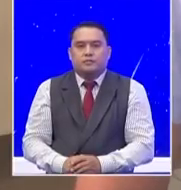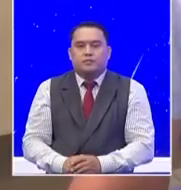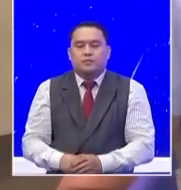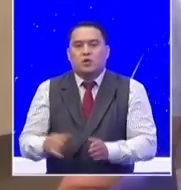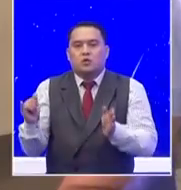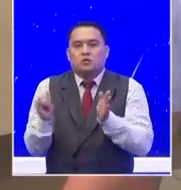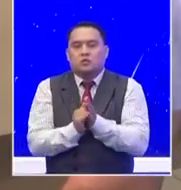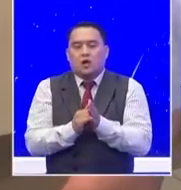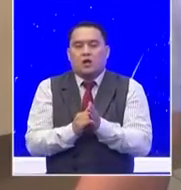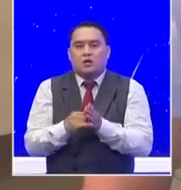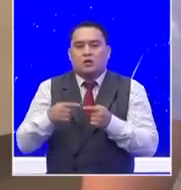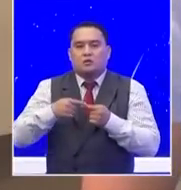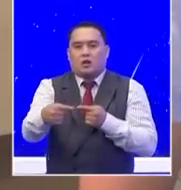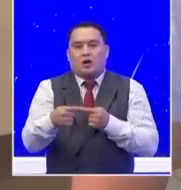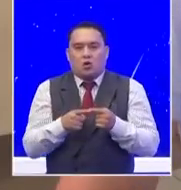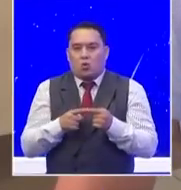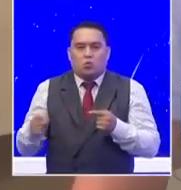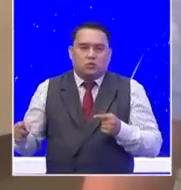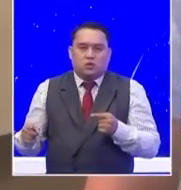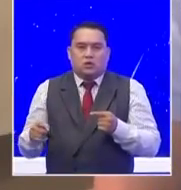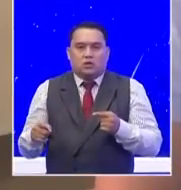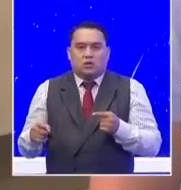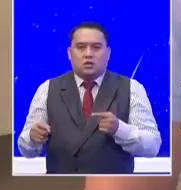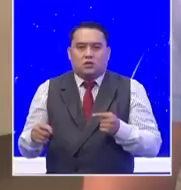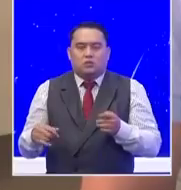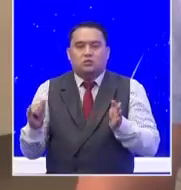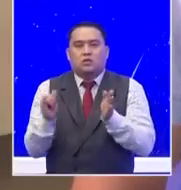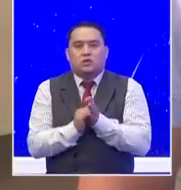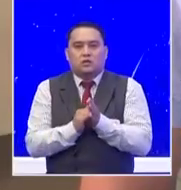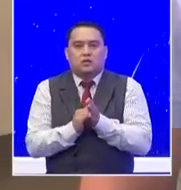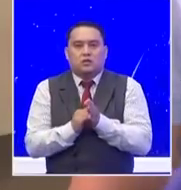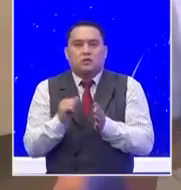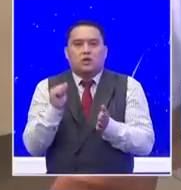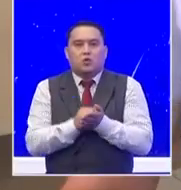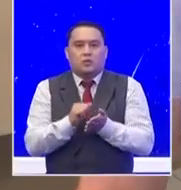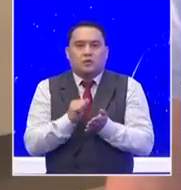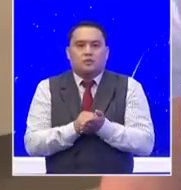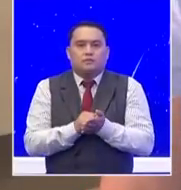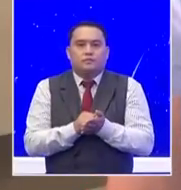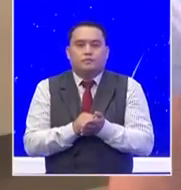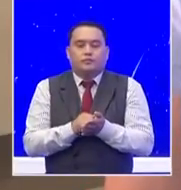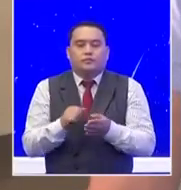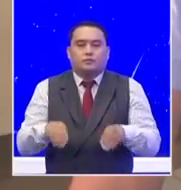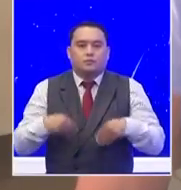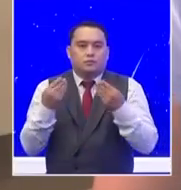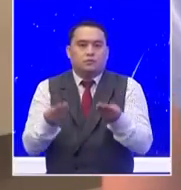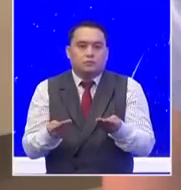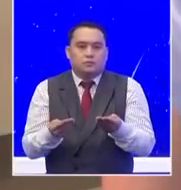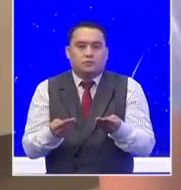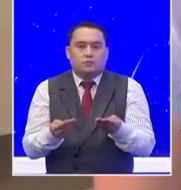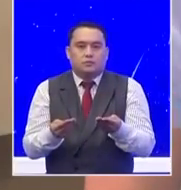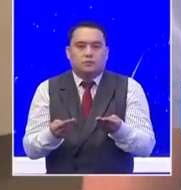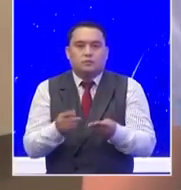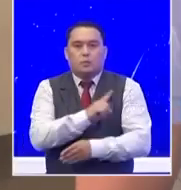белгіленген көрсетілген сызықтарды арқылы тұрып, құжаттарды өткізу кезінде одан кейін